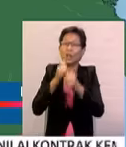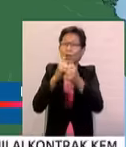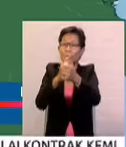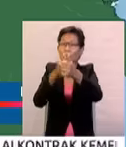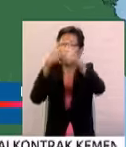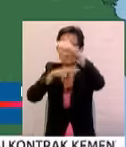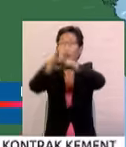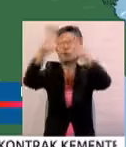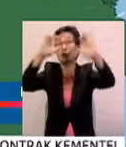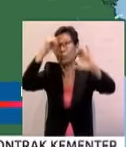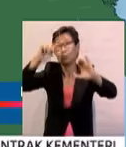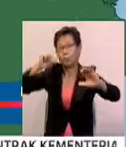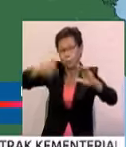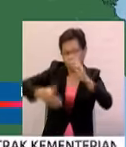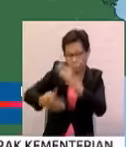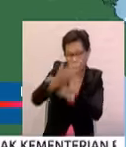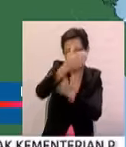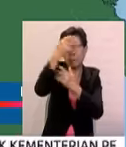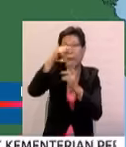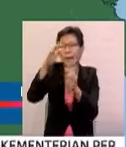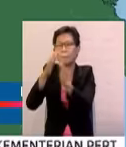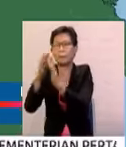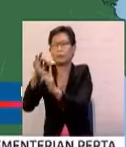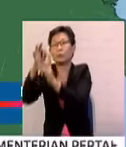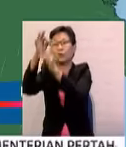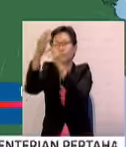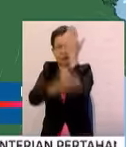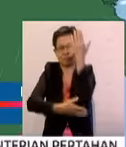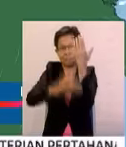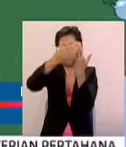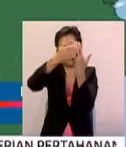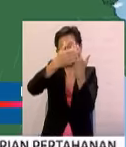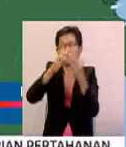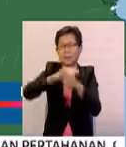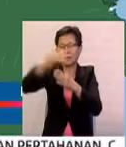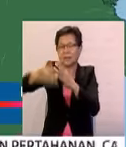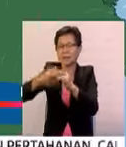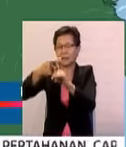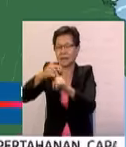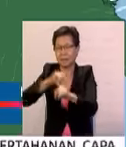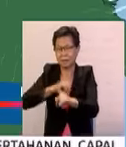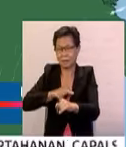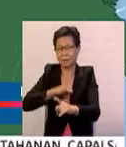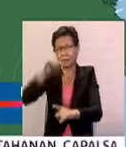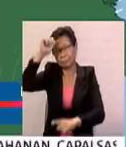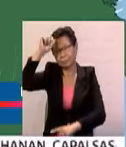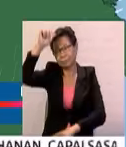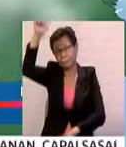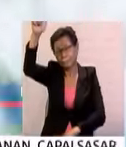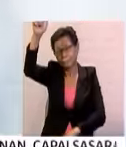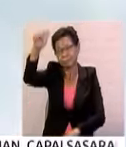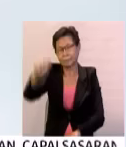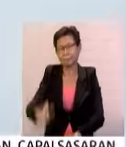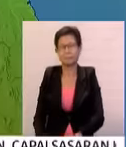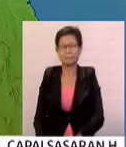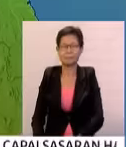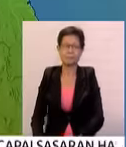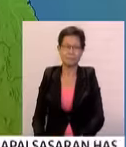ramalan cuaca pagi esok bagi bandar-bandar utama seluruh negara. Sekian saja dari saya, Mikael Cardona. Assalamualaikum.